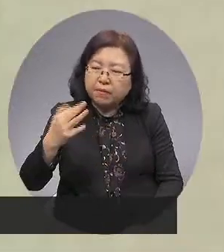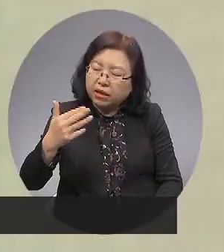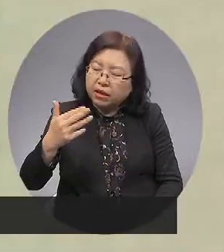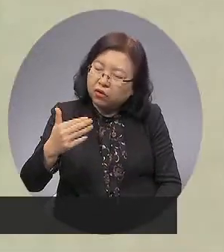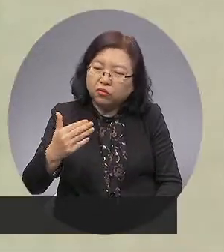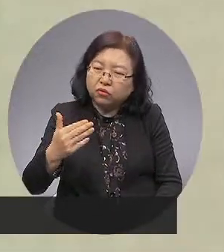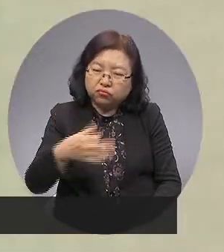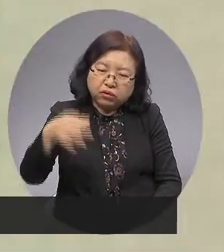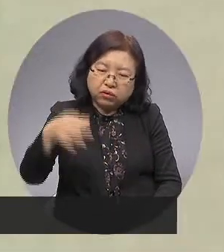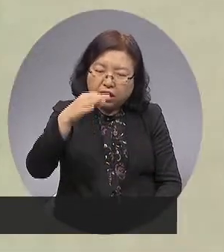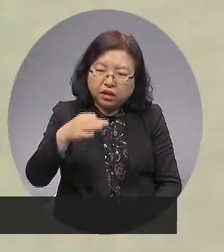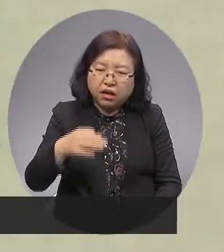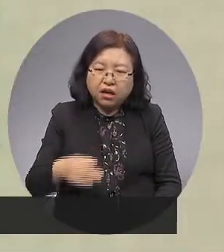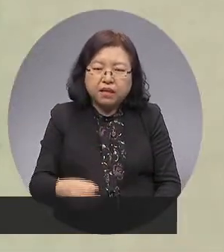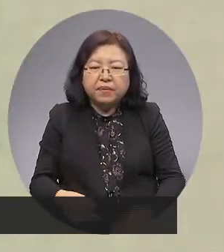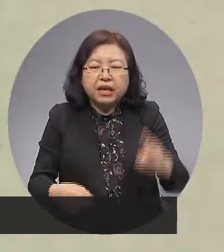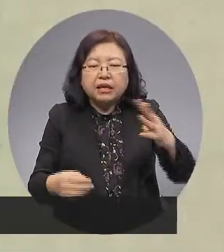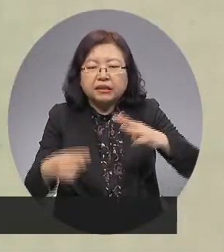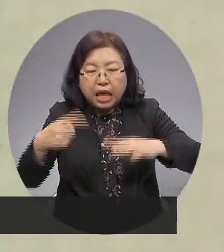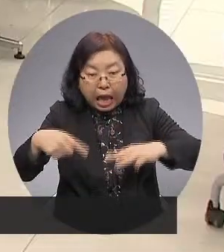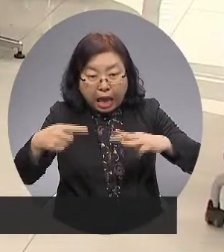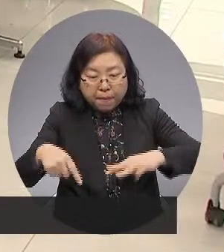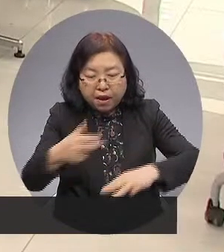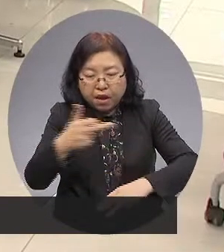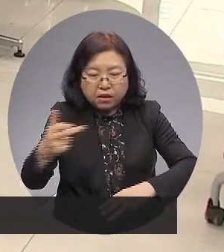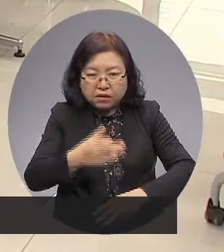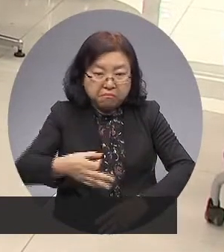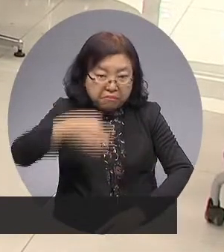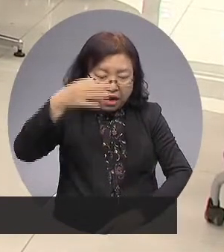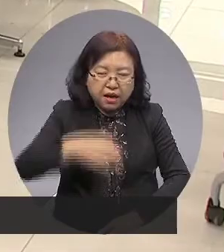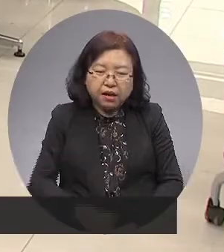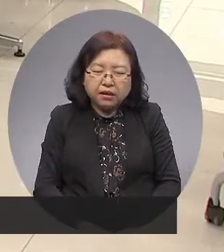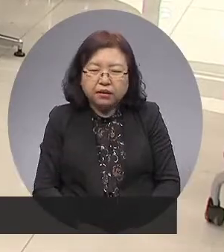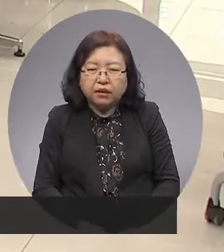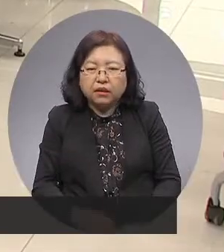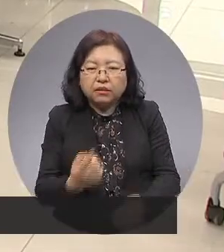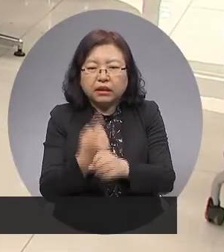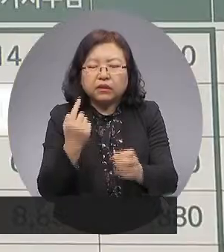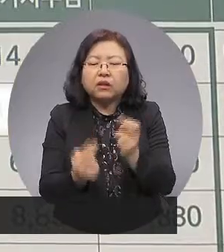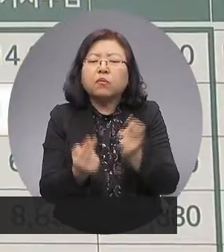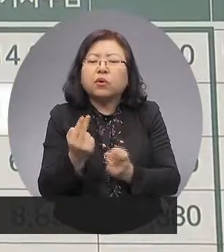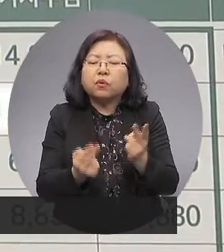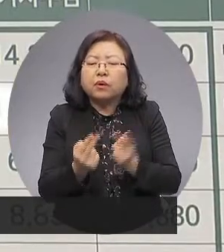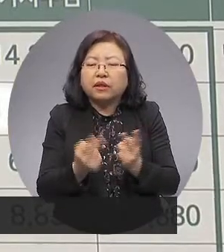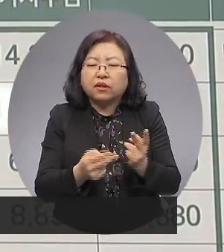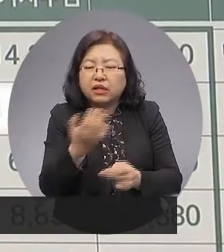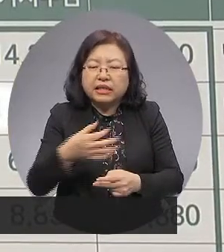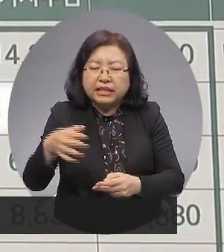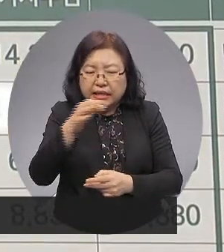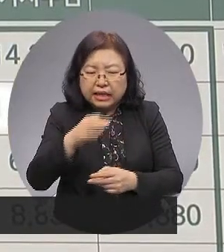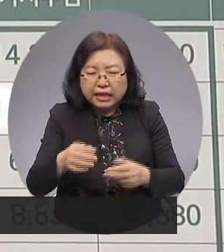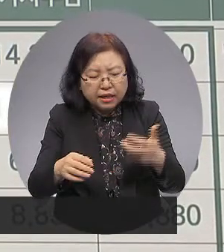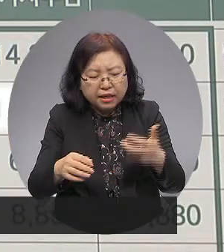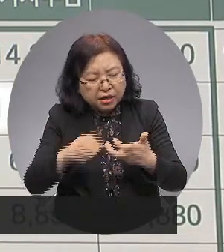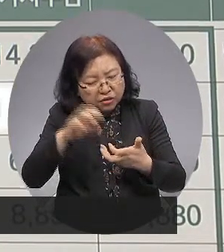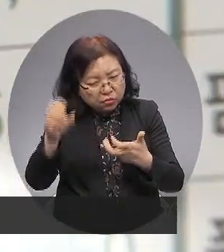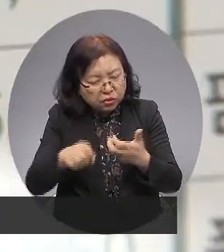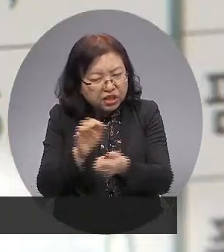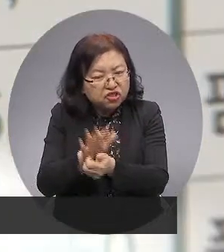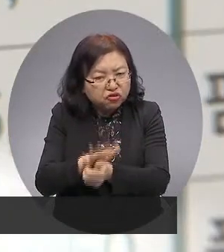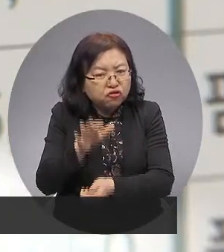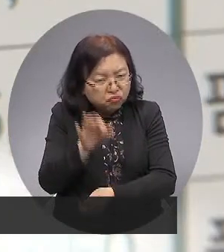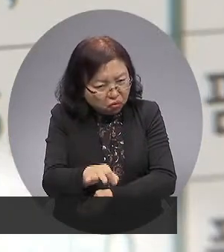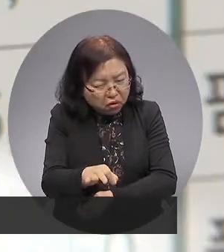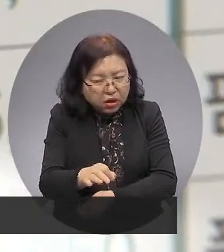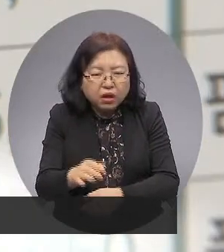인상돼 거의 3배 가까이 급등했습니다. 정부가 지난해 대비 인상분의 80%를 보조하면서 농민